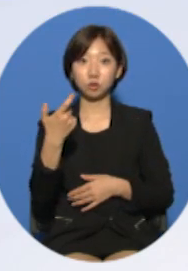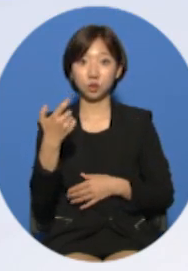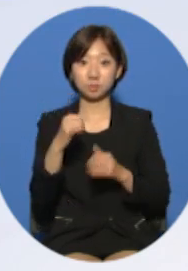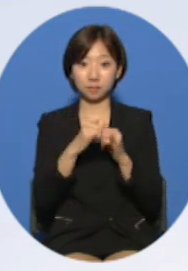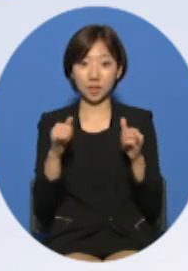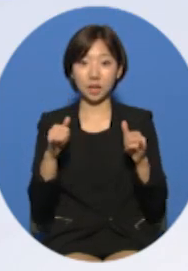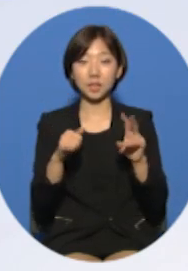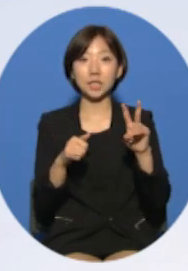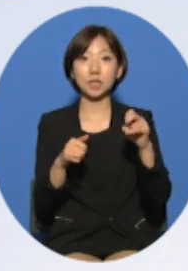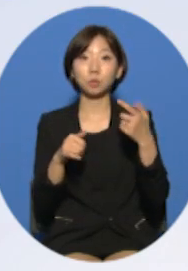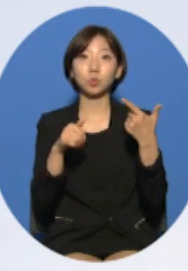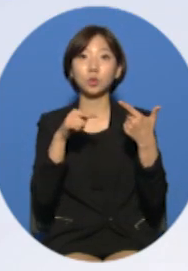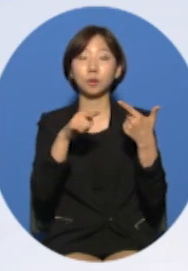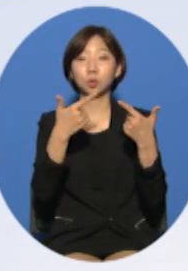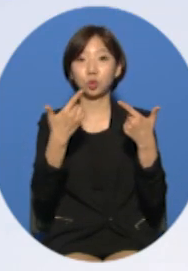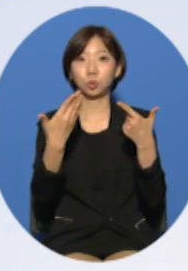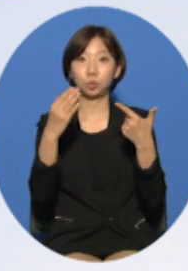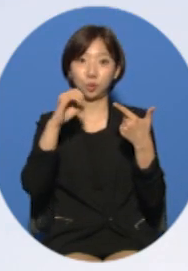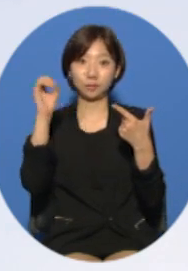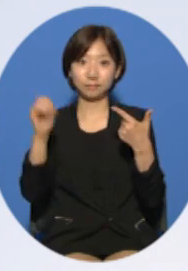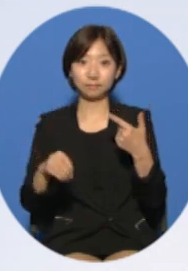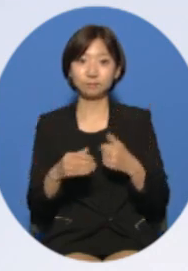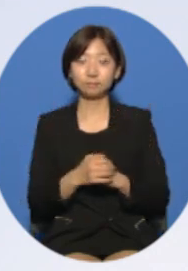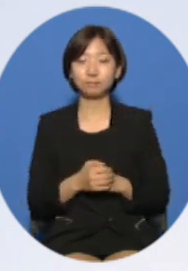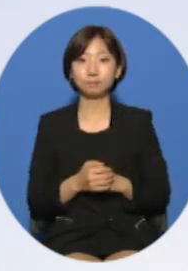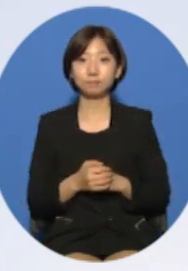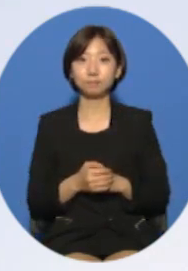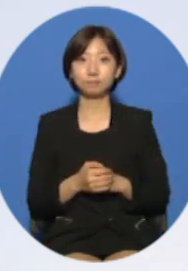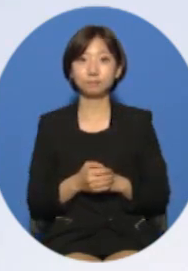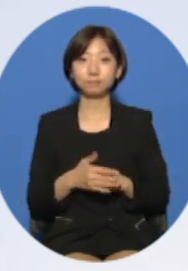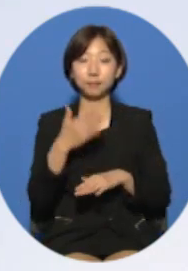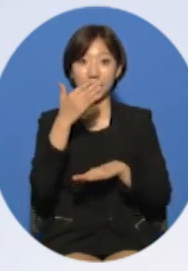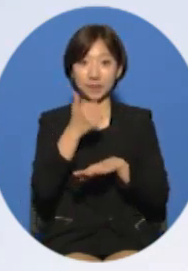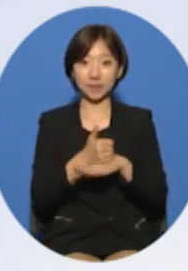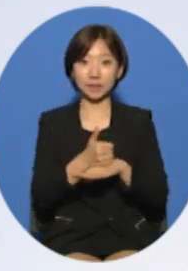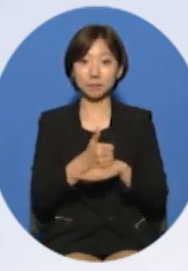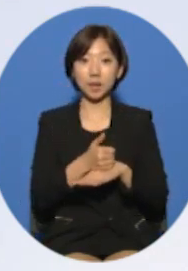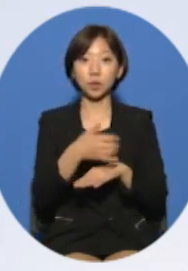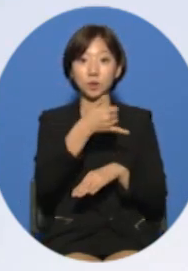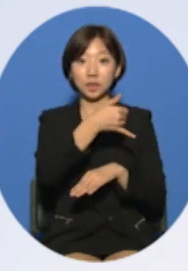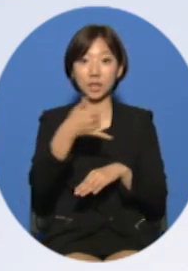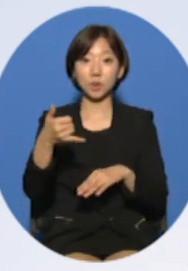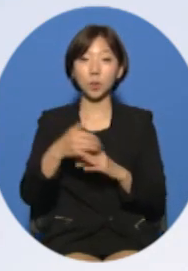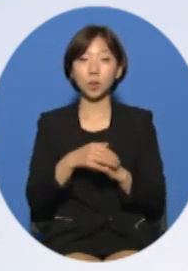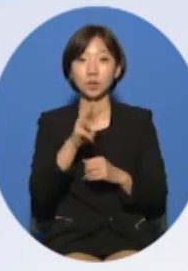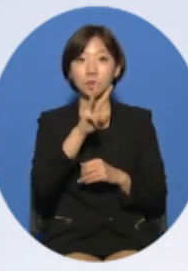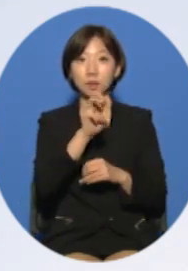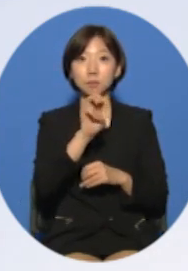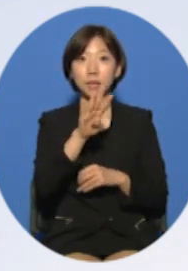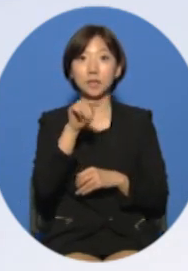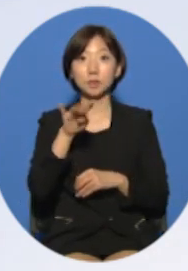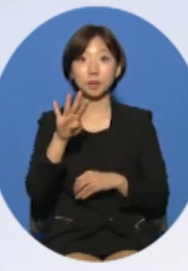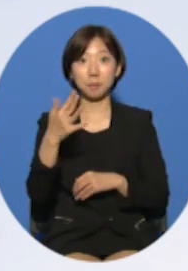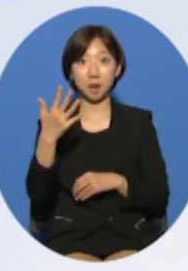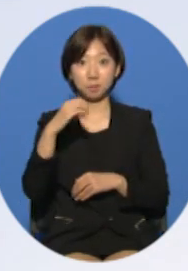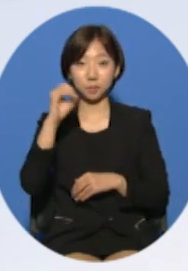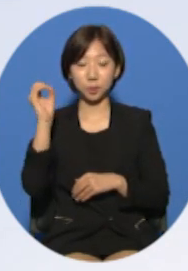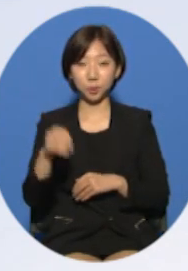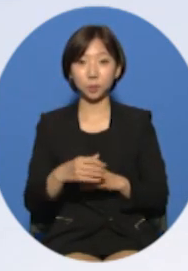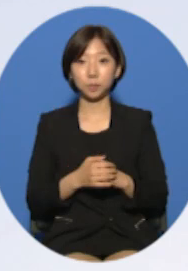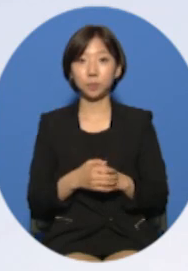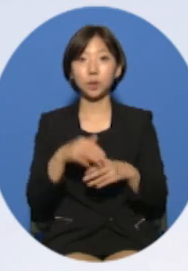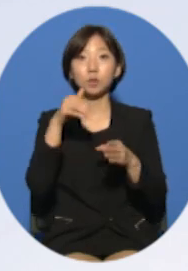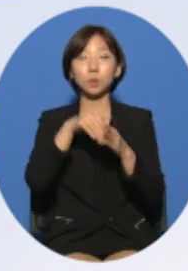투표율은 26.69% 기록했습니다. 마지막으로 세종 34.48%의 투표율